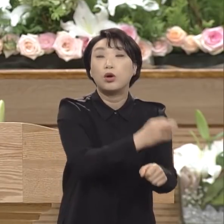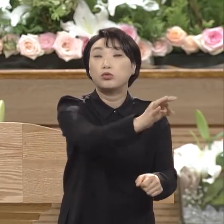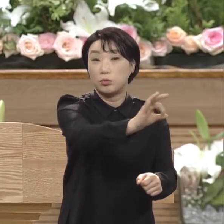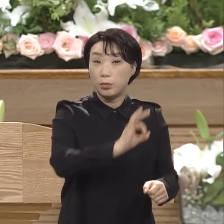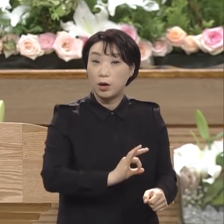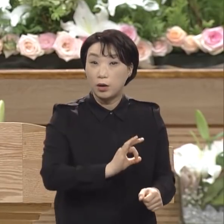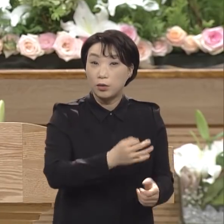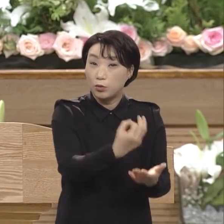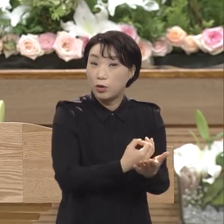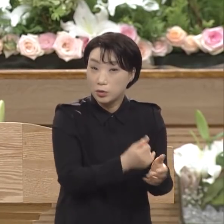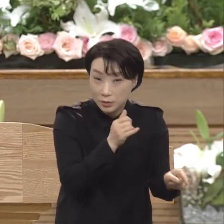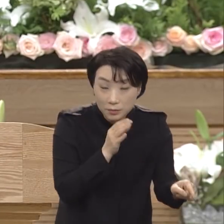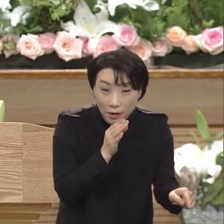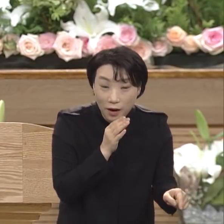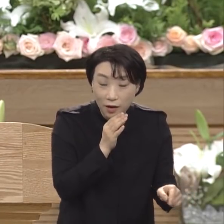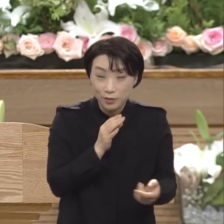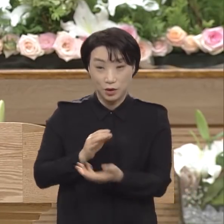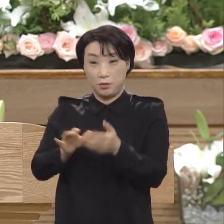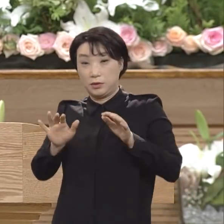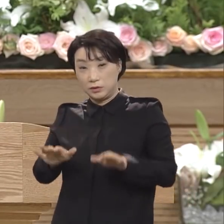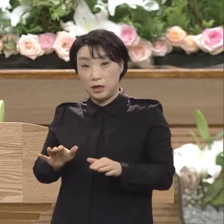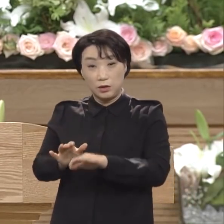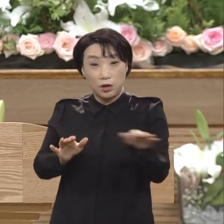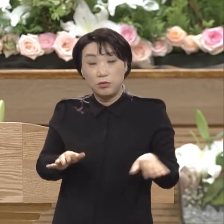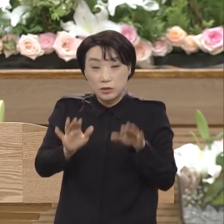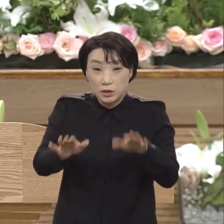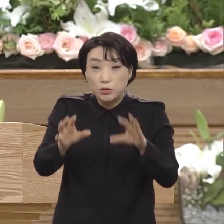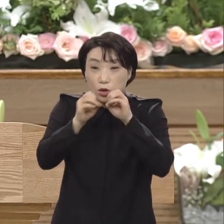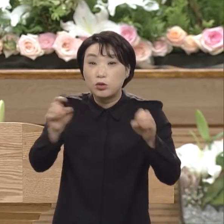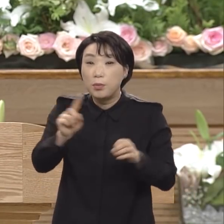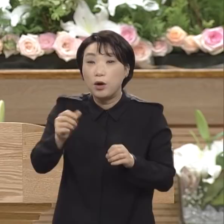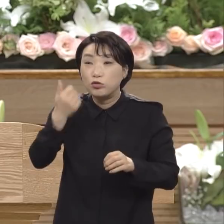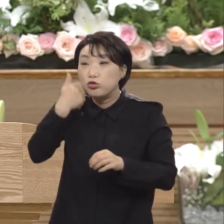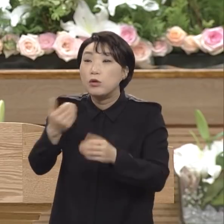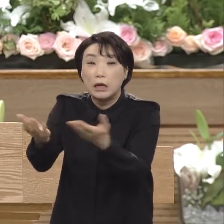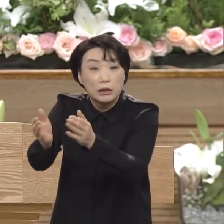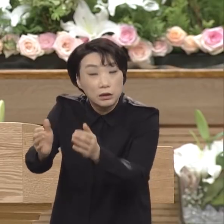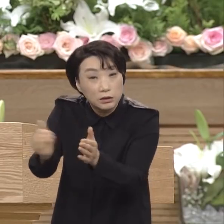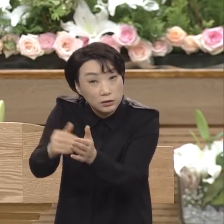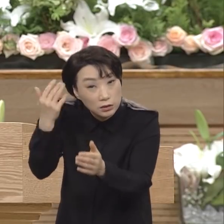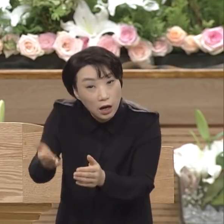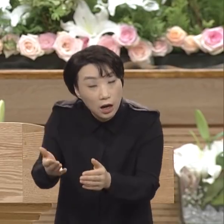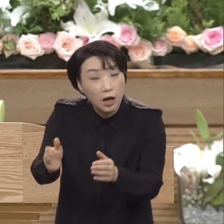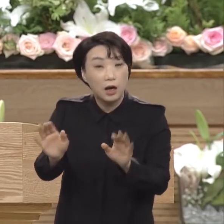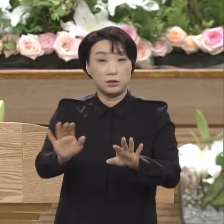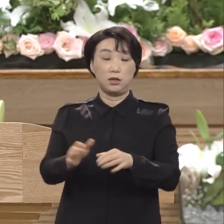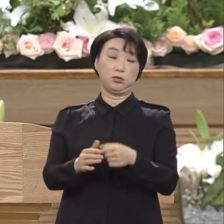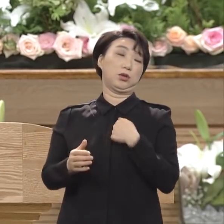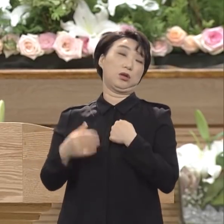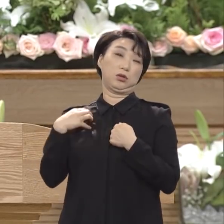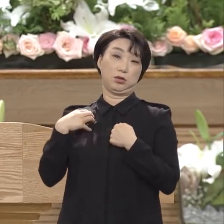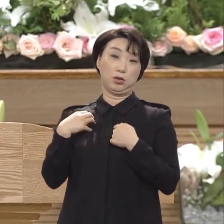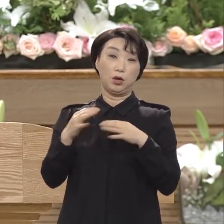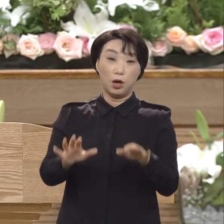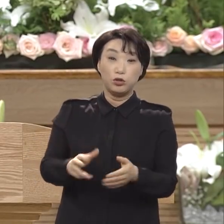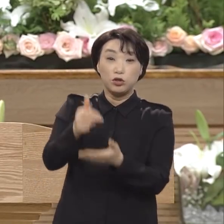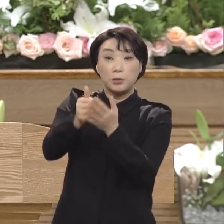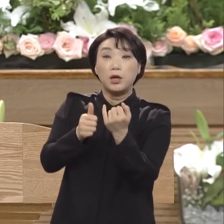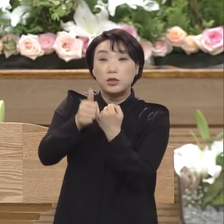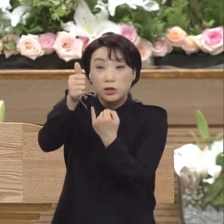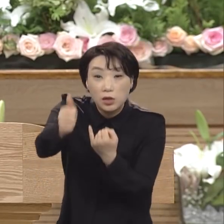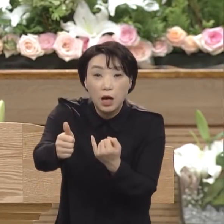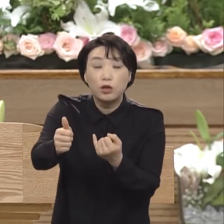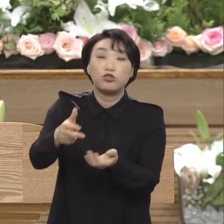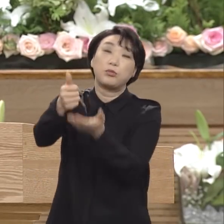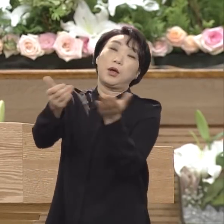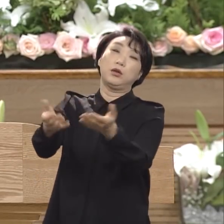합니까? 우린 남의 일을 안 해. 우리 주님이 신랑이라고 인정하면 나는 우리 주님 일이 내